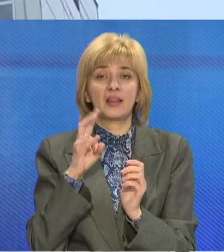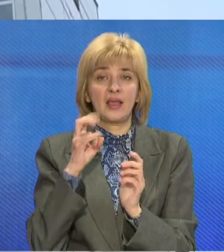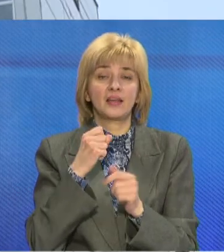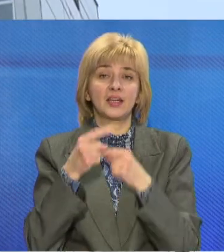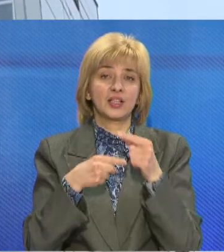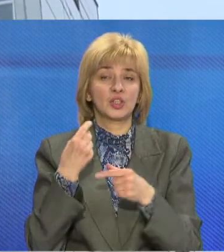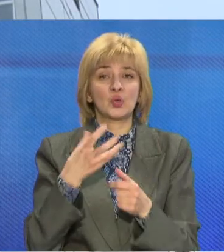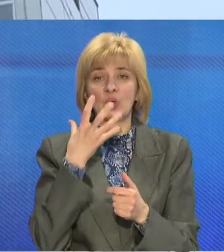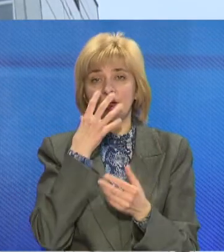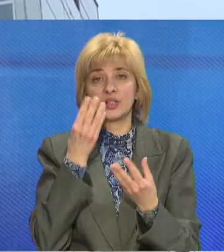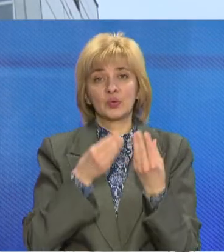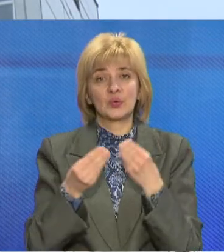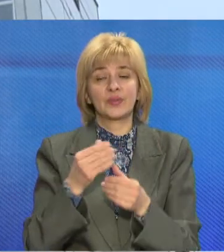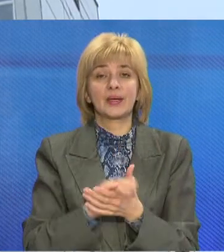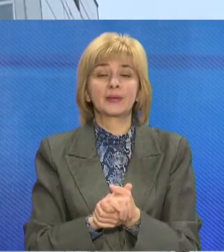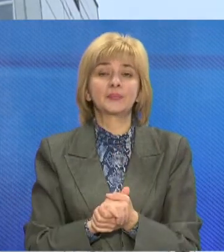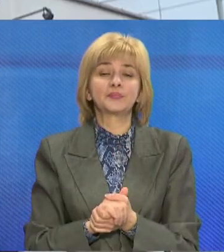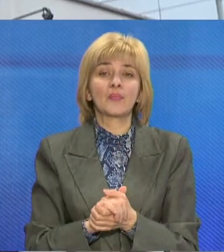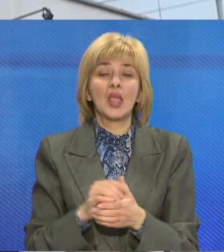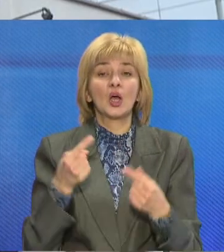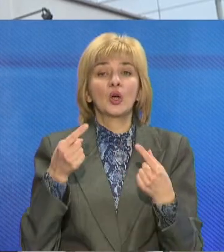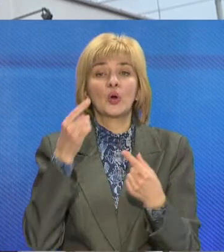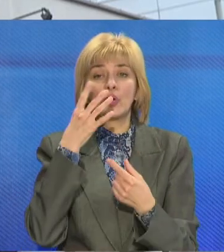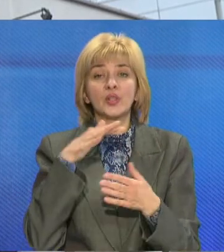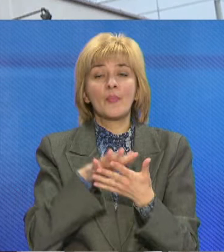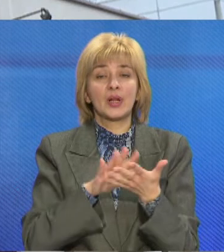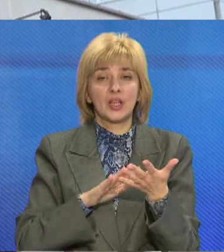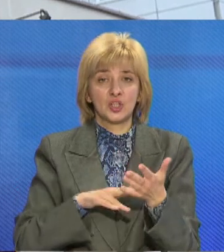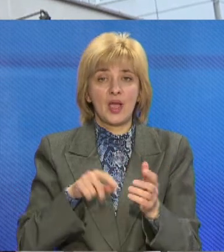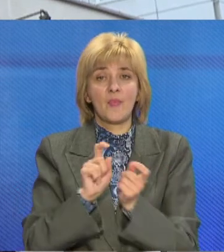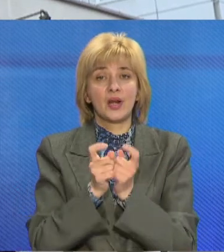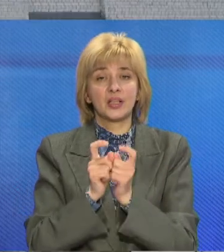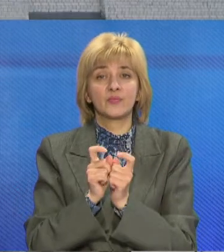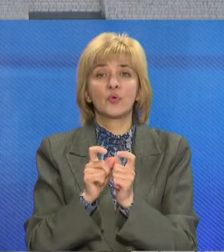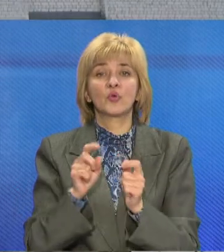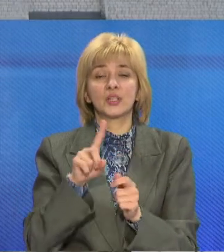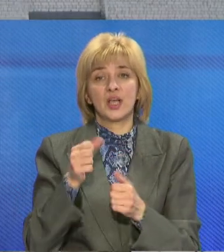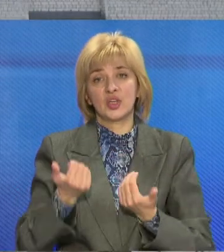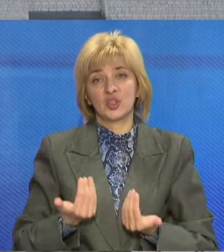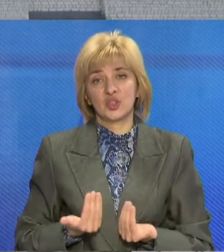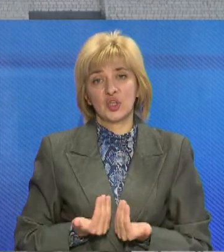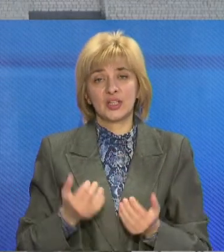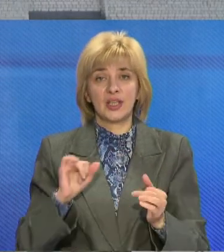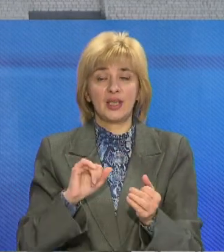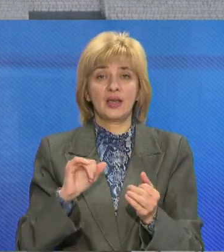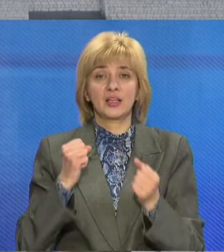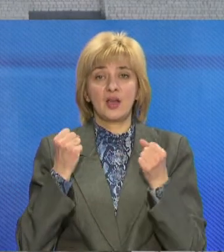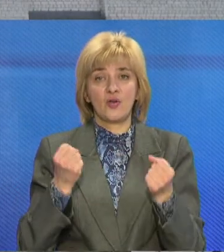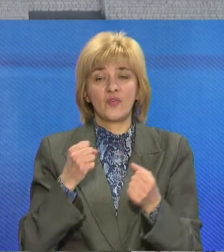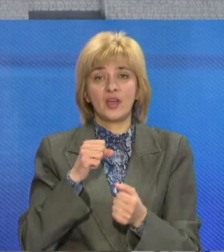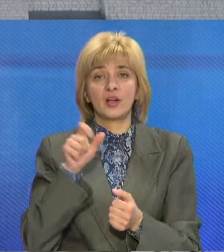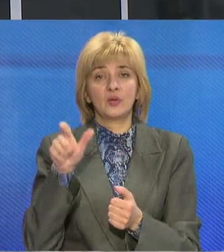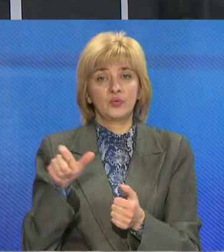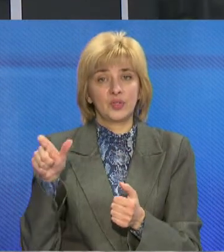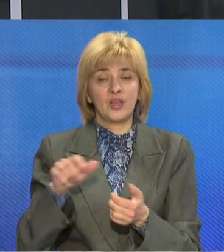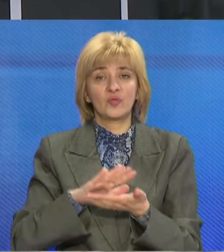вентиляции. Гродненщина, как и другие регионы страны, продолжает борьбу за жизнь и здоровье белорусов в условиях пандемии коронавируса.